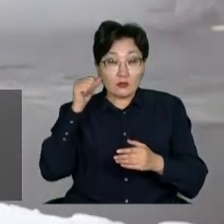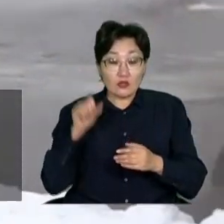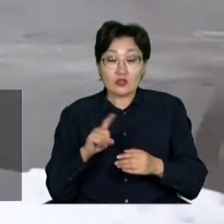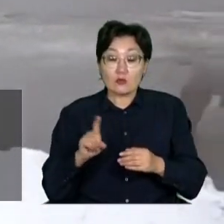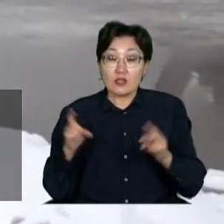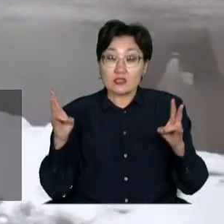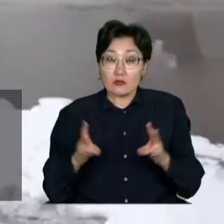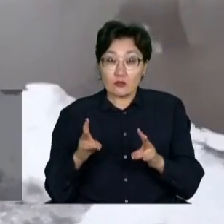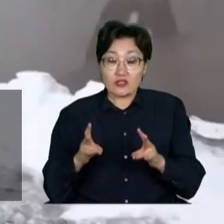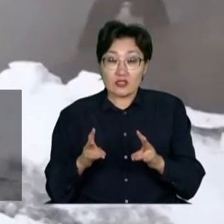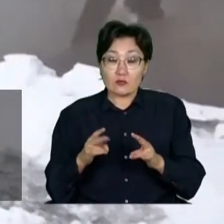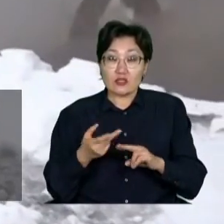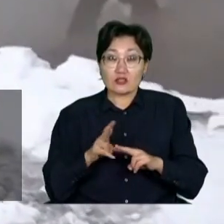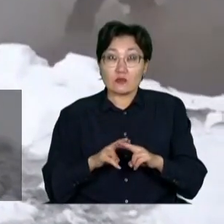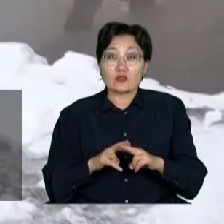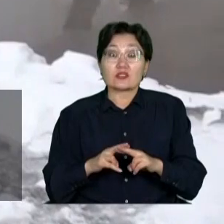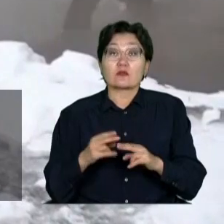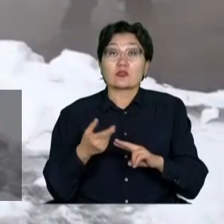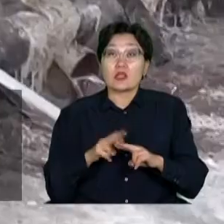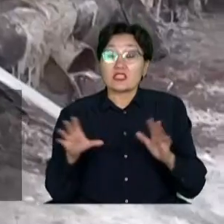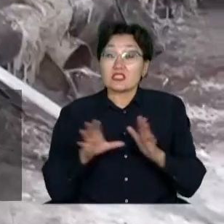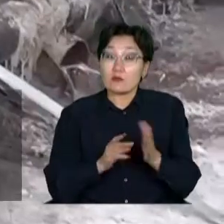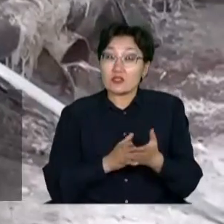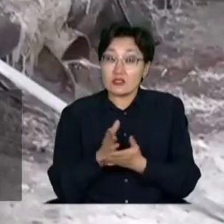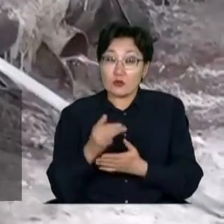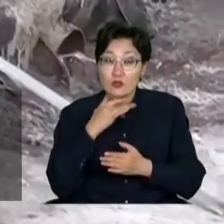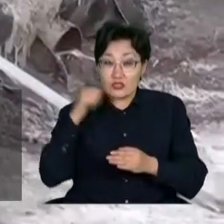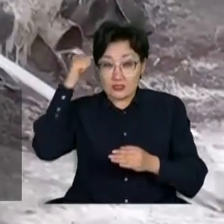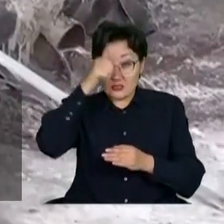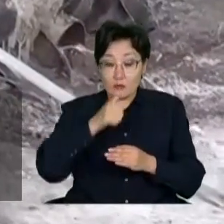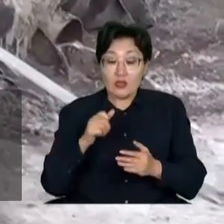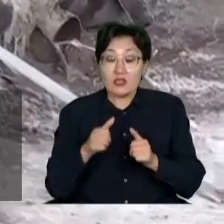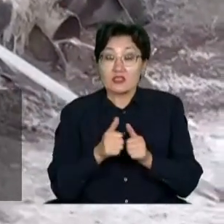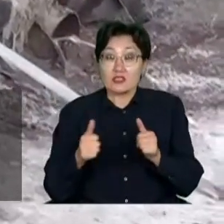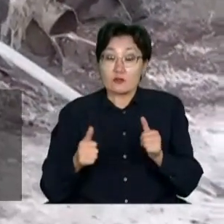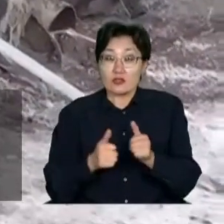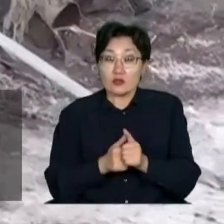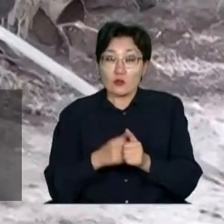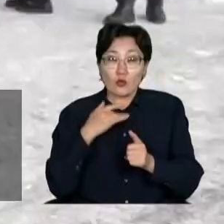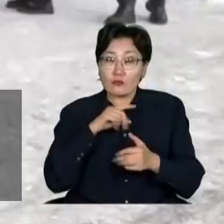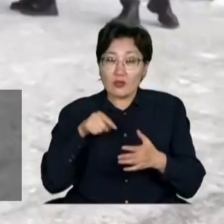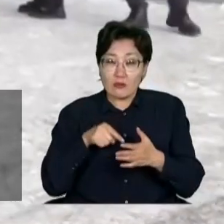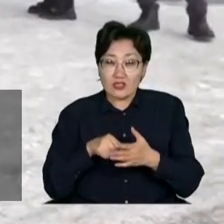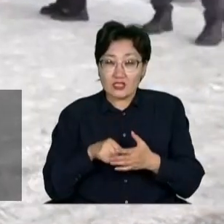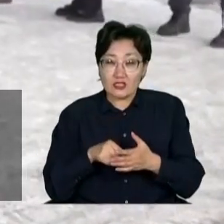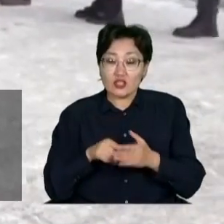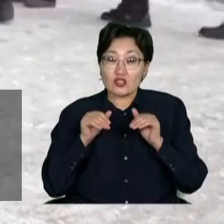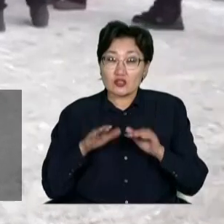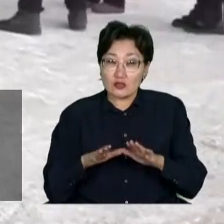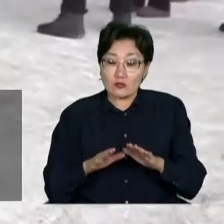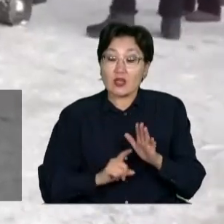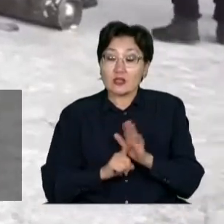Екібастұздағы апат есімізді жиғызғаны белгілі. Энергетика саласында сан жылдар бойы қалып келген қатпарлы мәселеге бет бұрғызды. Ендігі